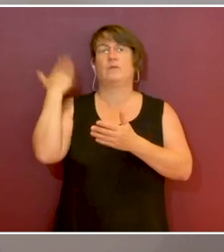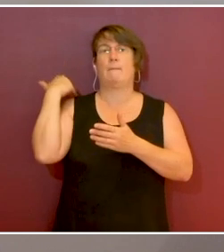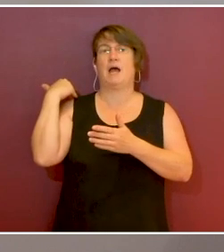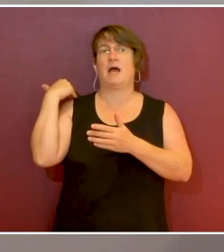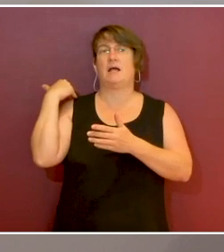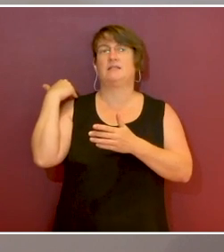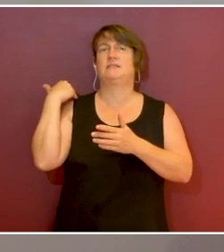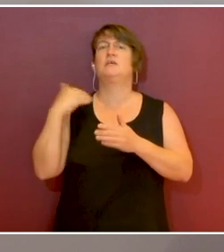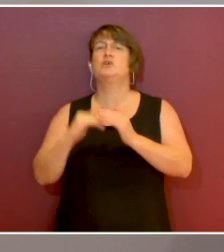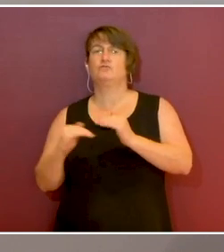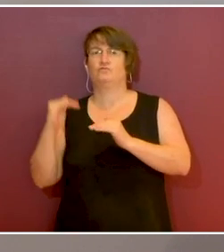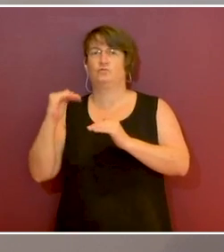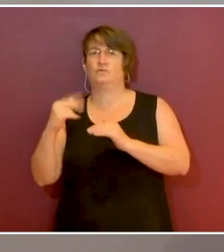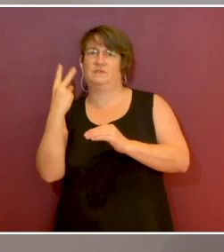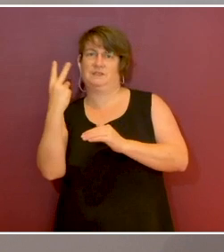priorisiert wurde.